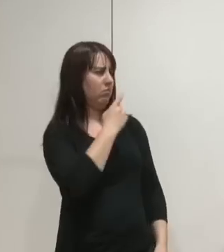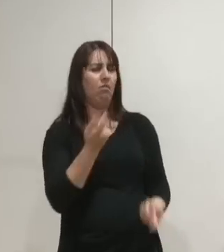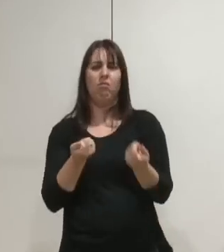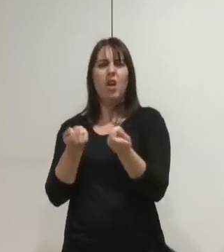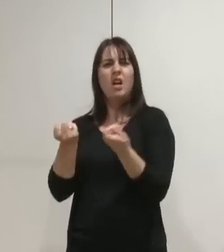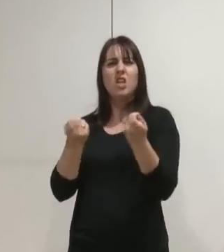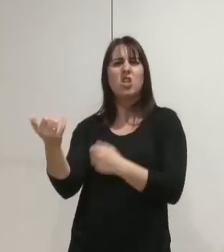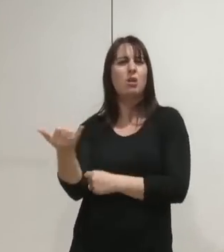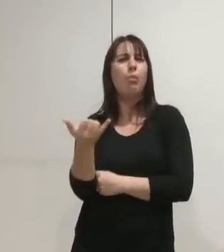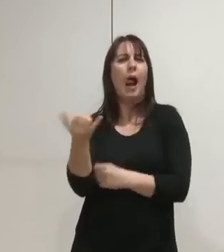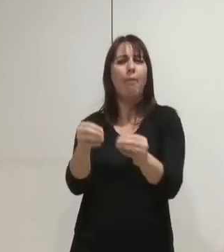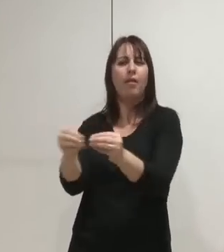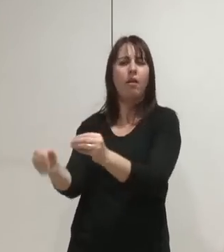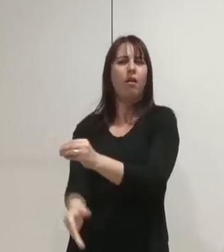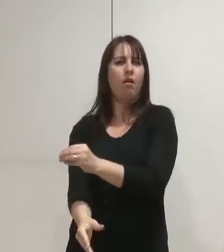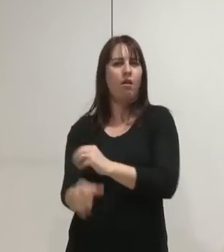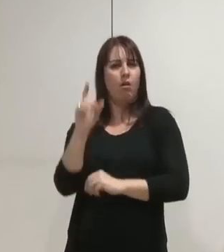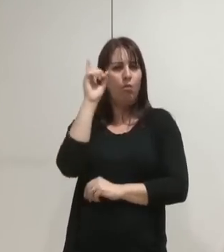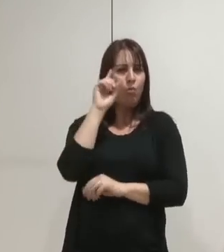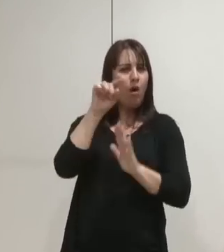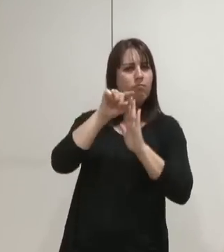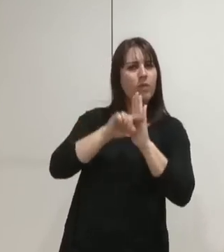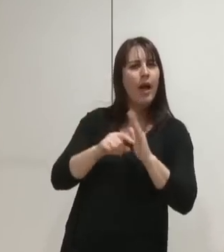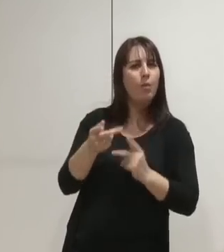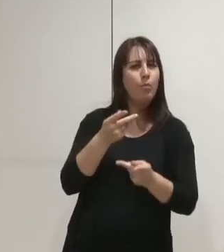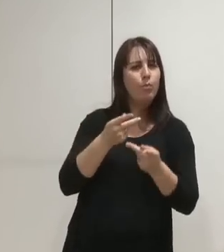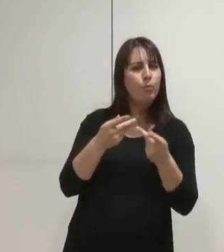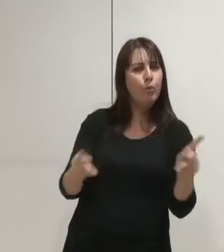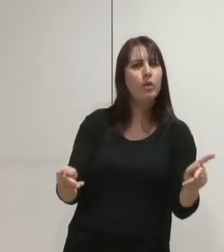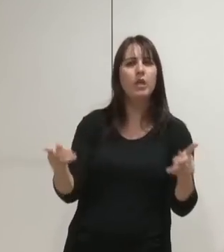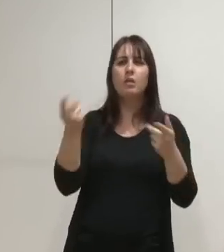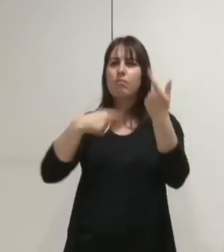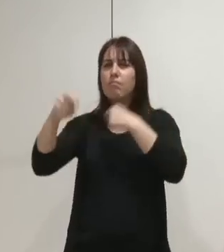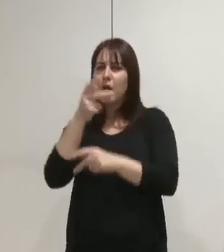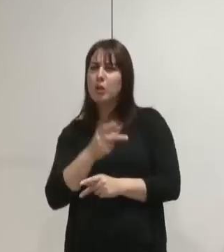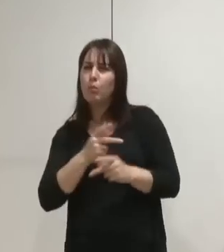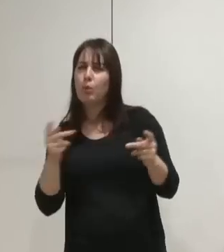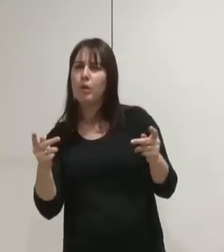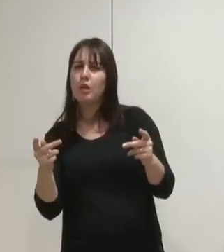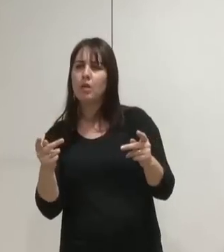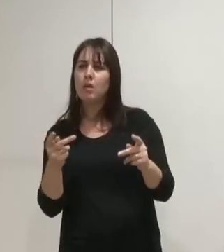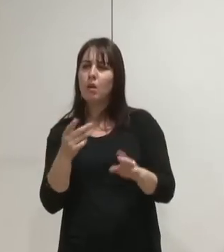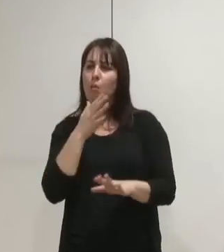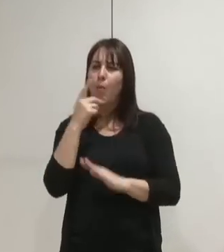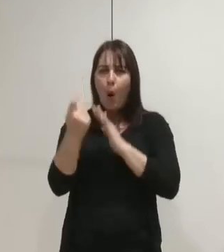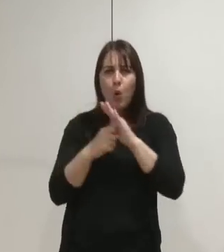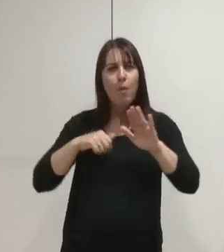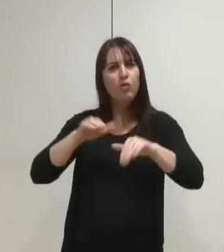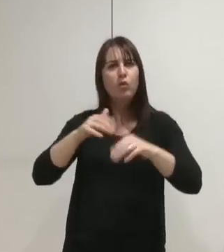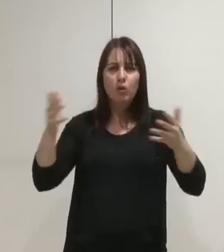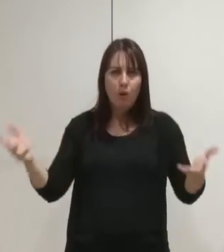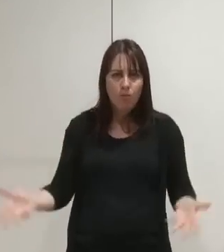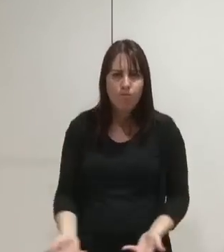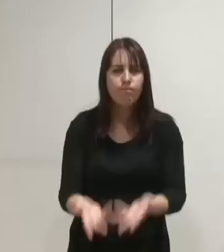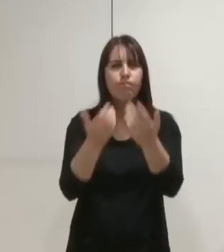que les règles de la quité publique le code des marchés publics tout ça ça ne permet pas la réactivité de fonctionnement qui est pourtant